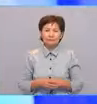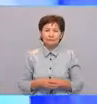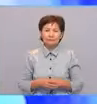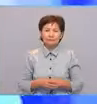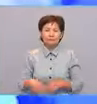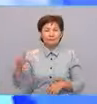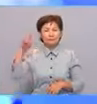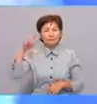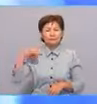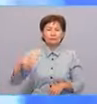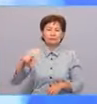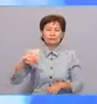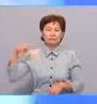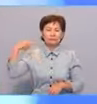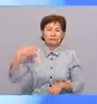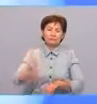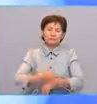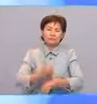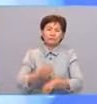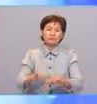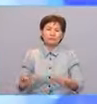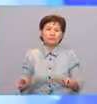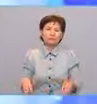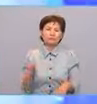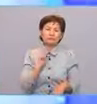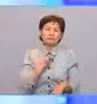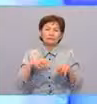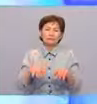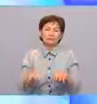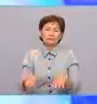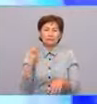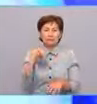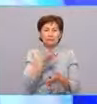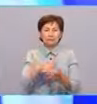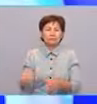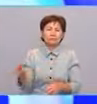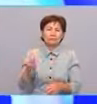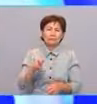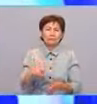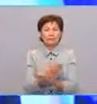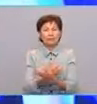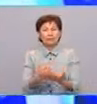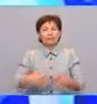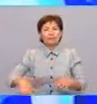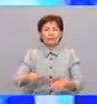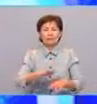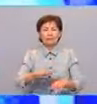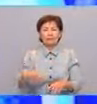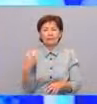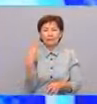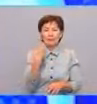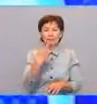Қазақстан Республикасының премьер-министрі Асқар Мамин жұмыс сапармен Шымкентке келді. Мегаполистегі бірқатар әлеуметтік нысандарды аралап, қала